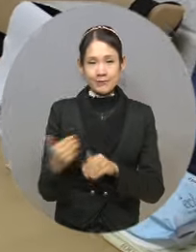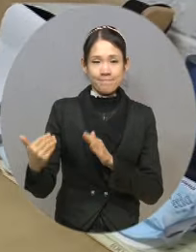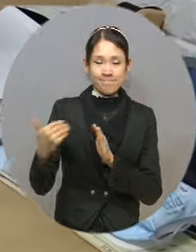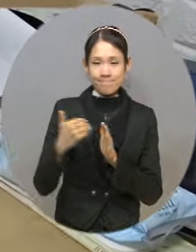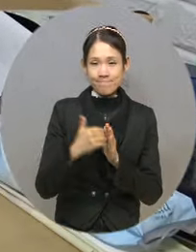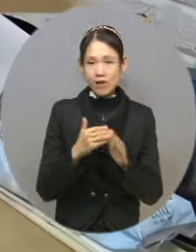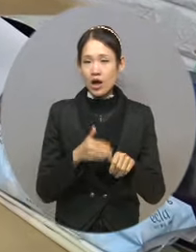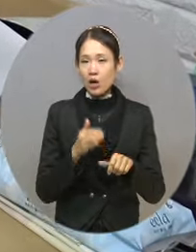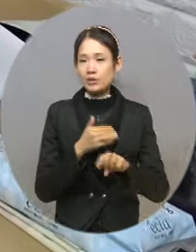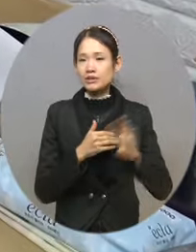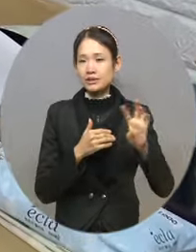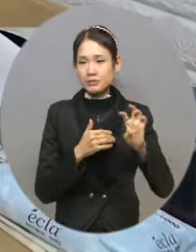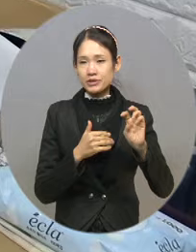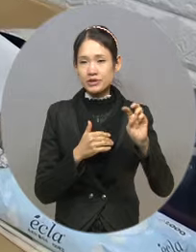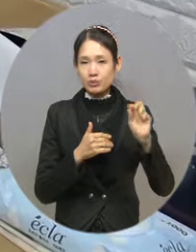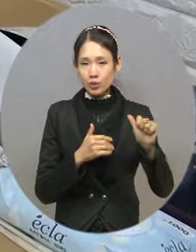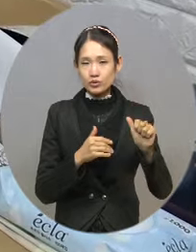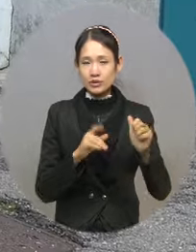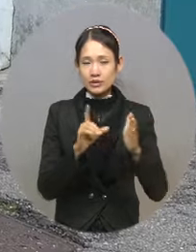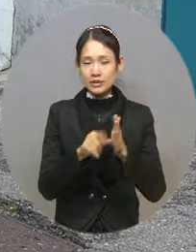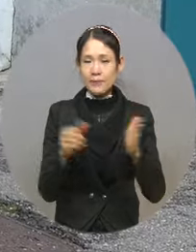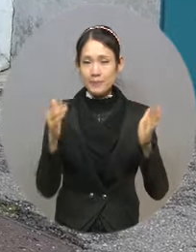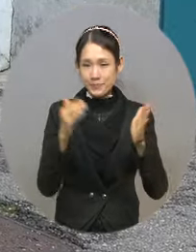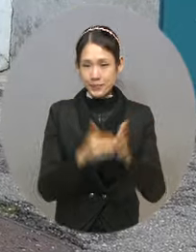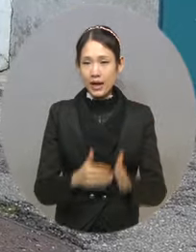9시 35분에 배차됐습니다.